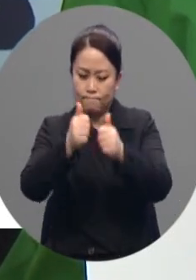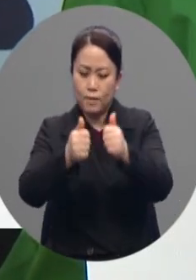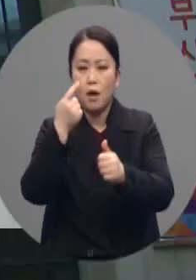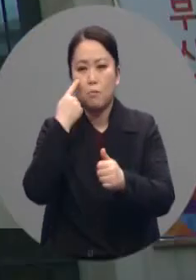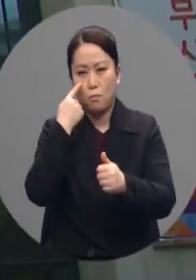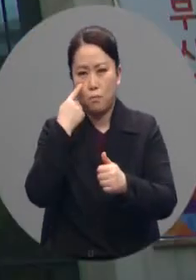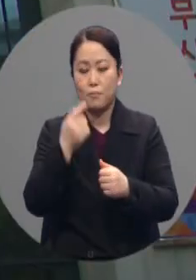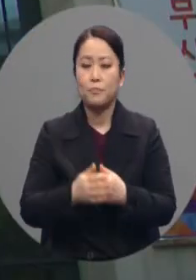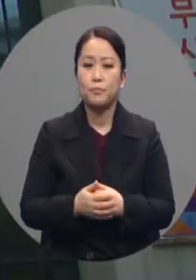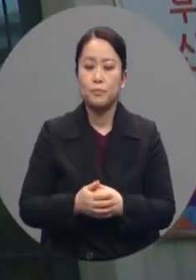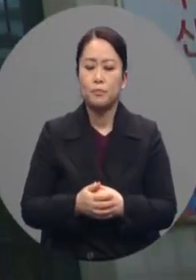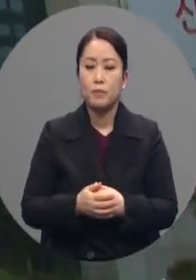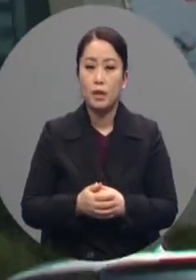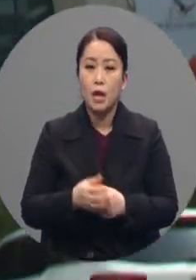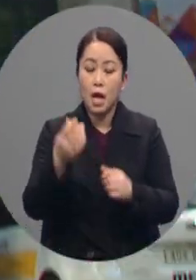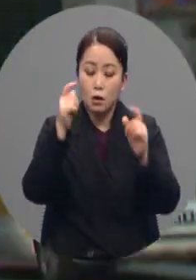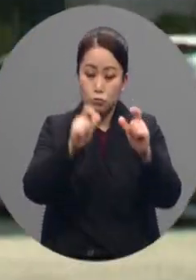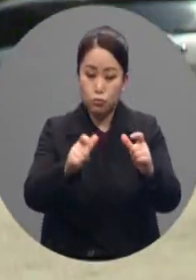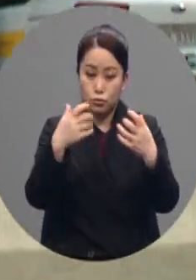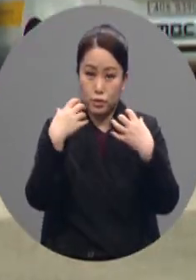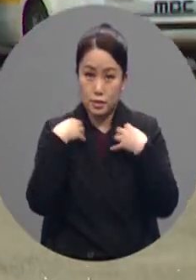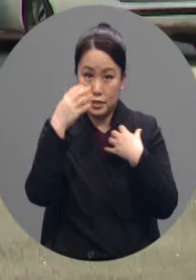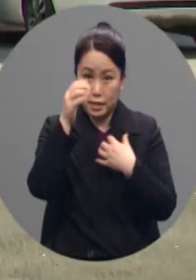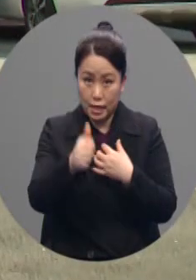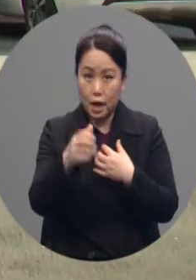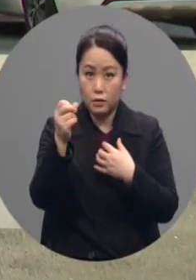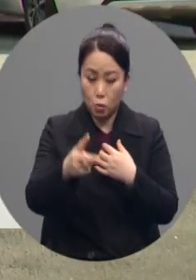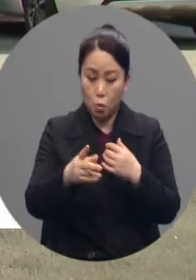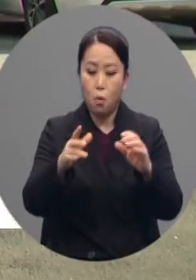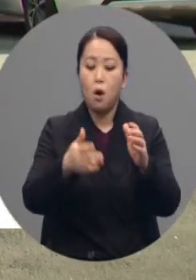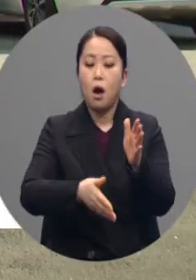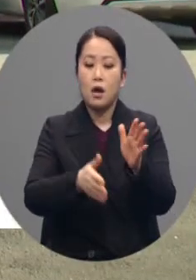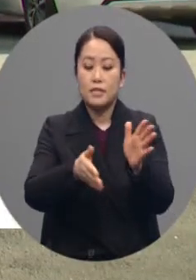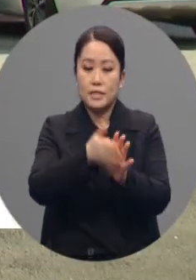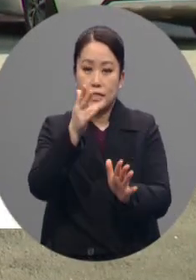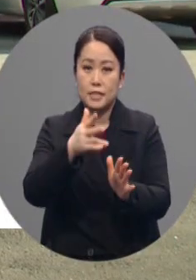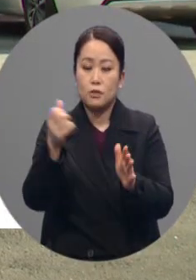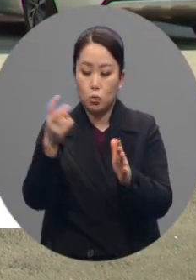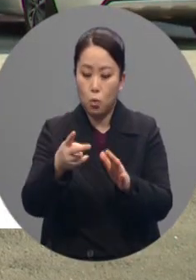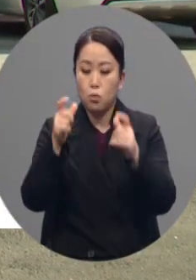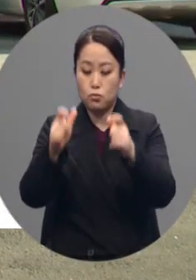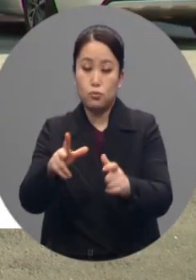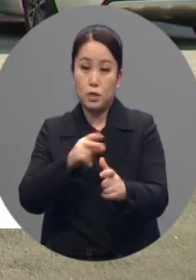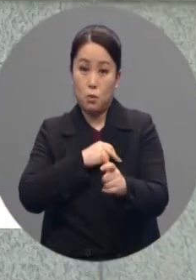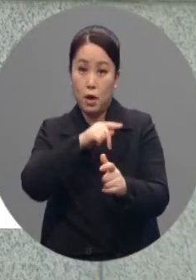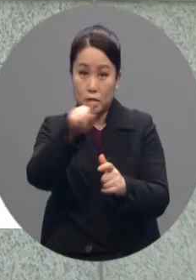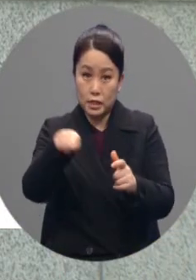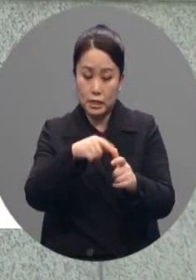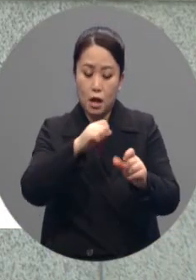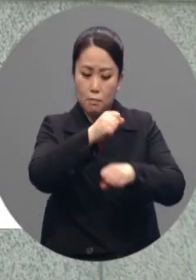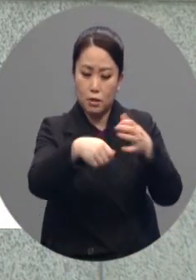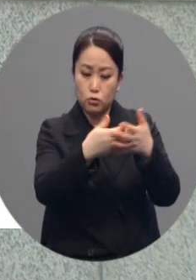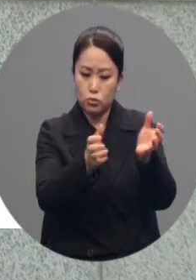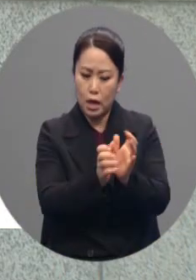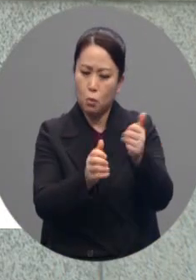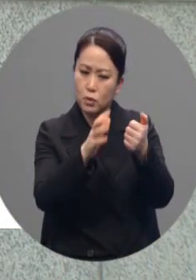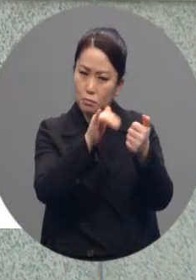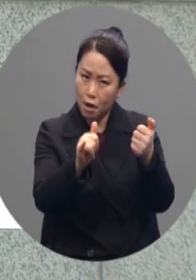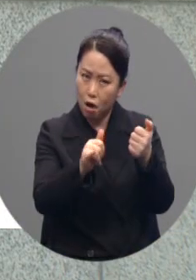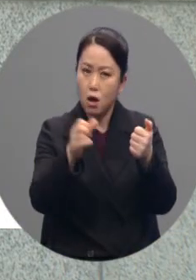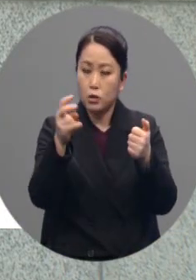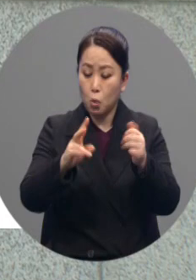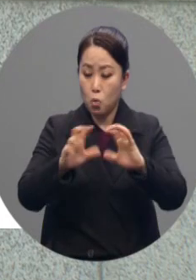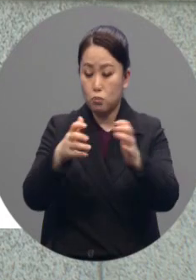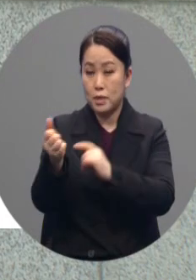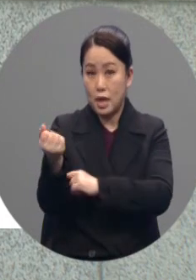벌이겠습니다. 기초단체장과 광역기초위원회 경우 민주당은 50여 명, 국민의힘은 3배에